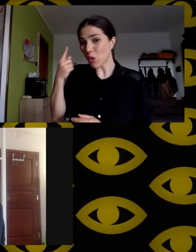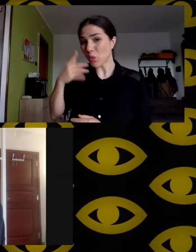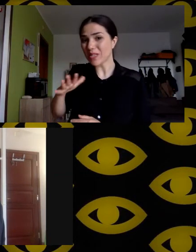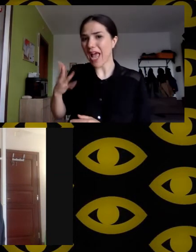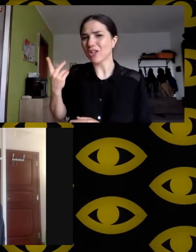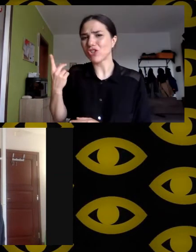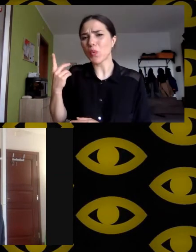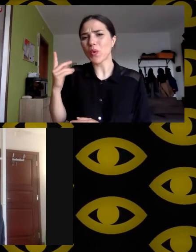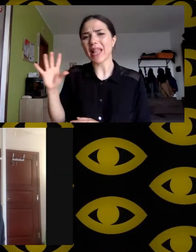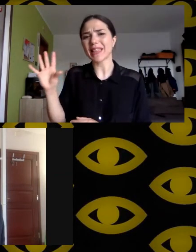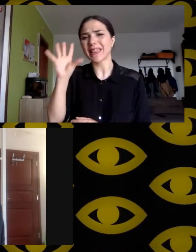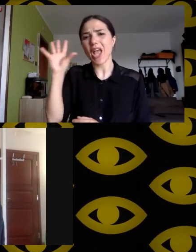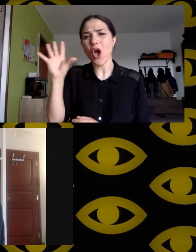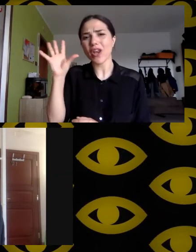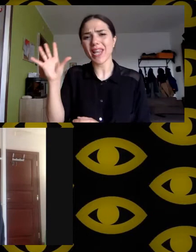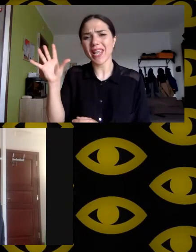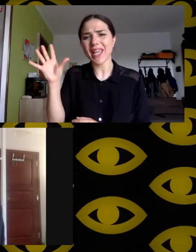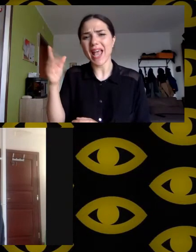ci sono